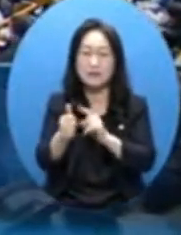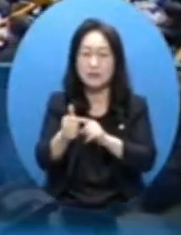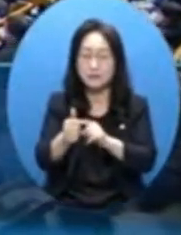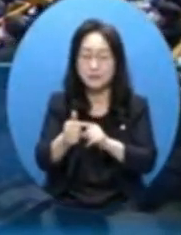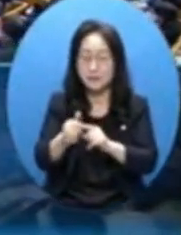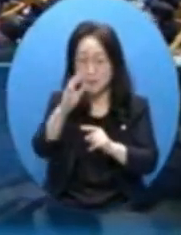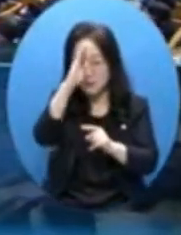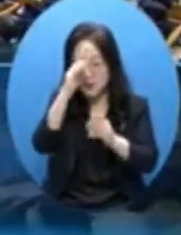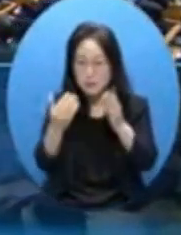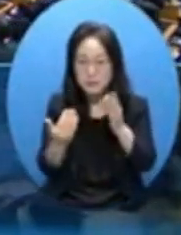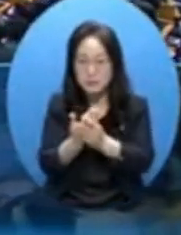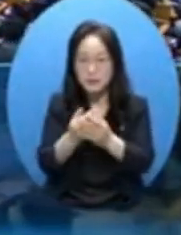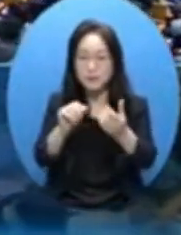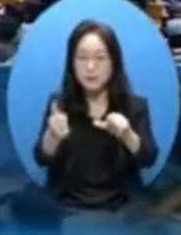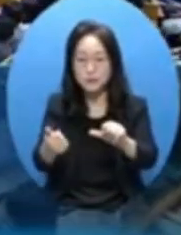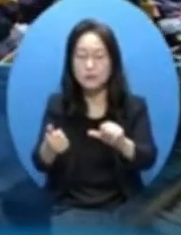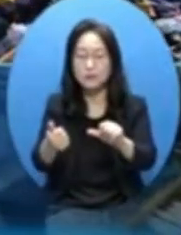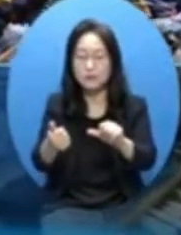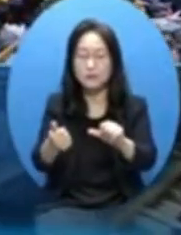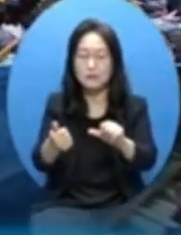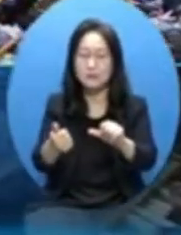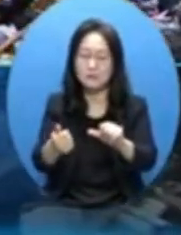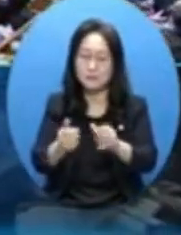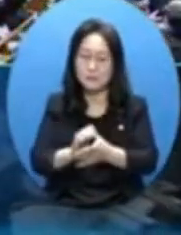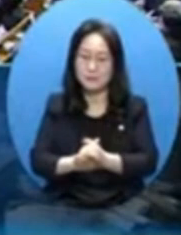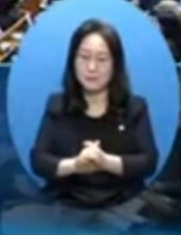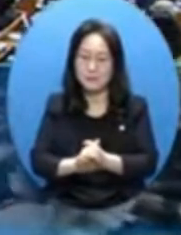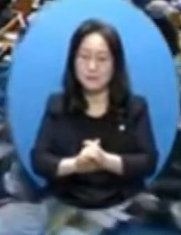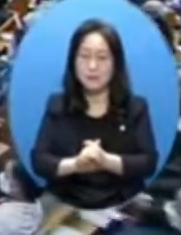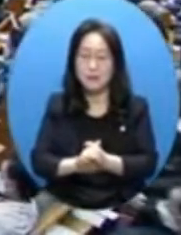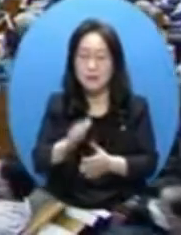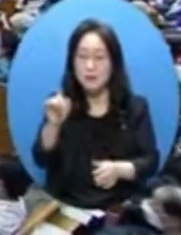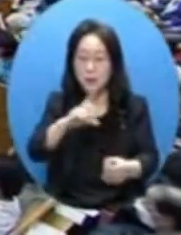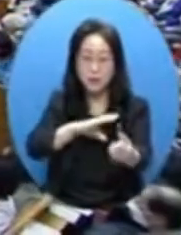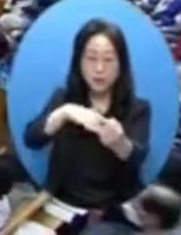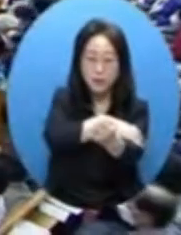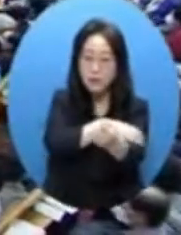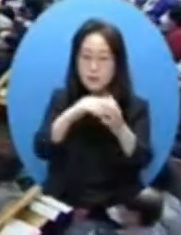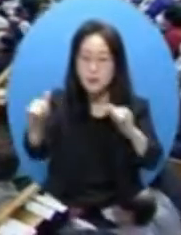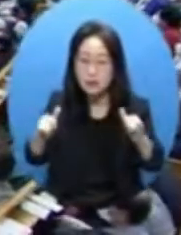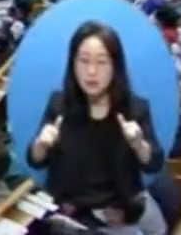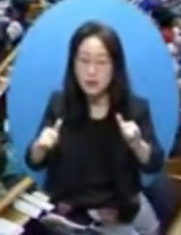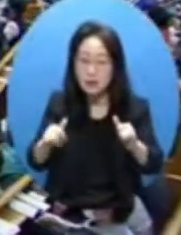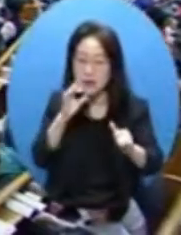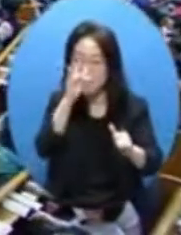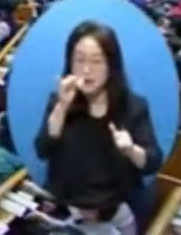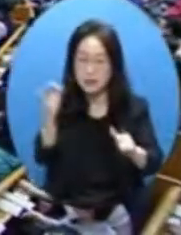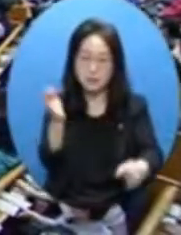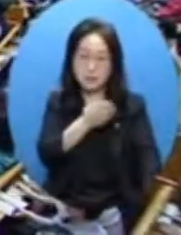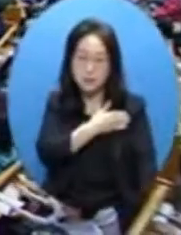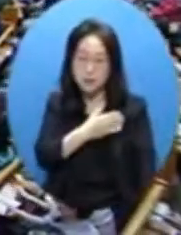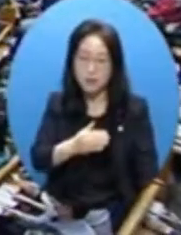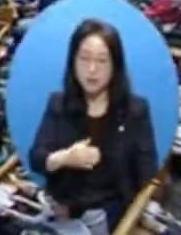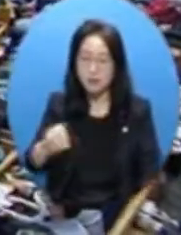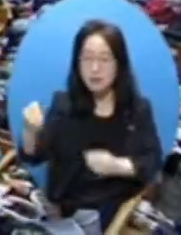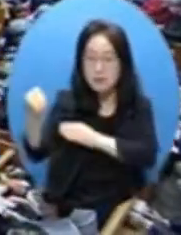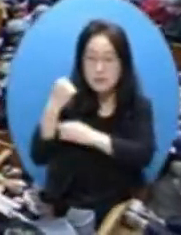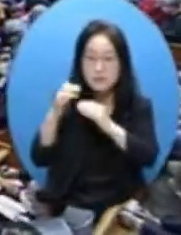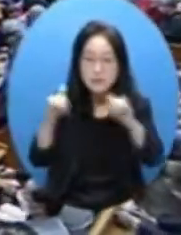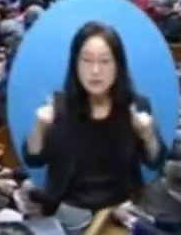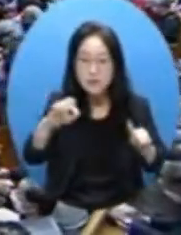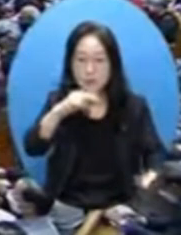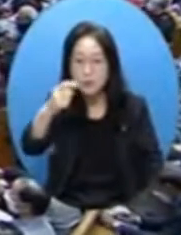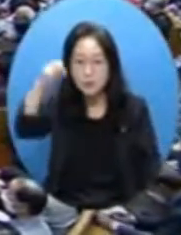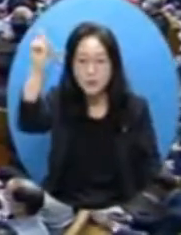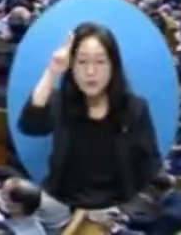히스기야가 병들어 죽게 되니 세상에 어떤 권력자도 재벌도 천하 장사도 예고 없이